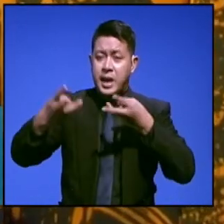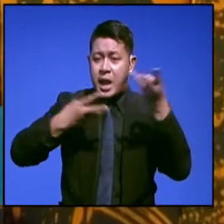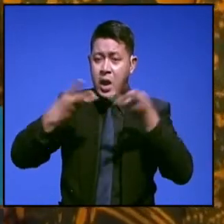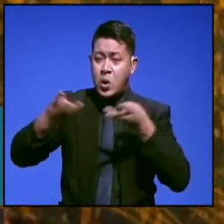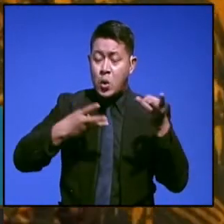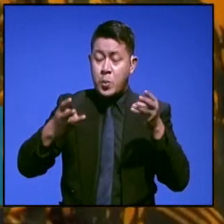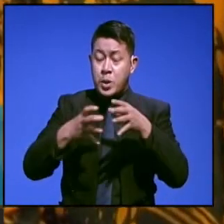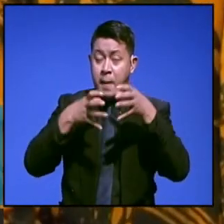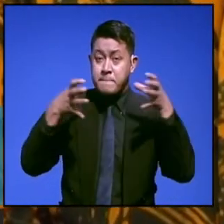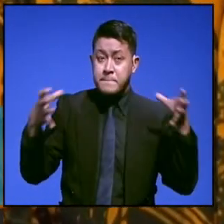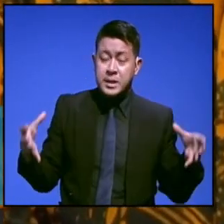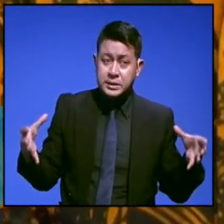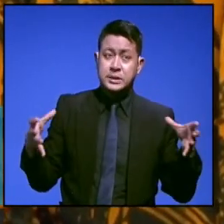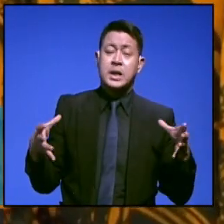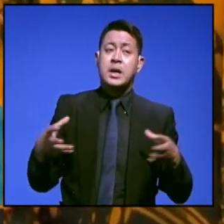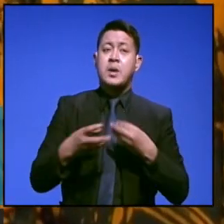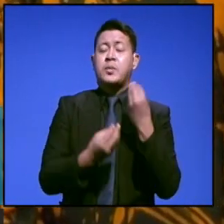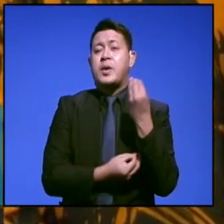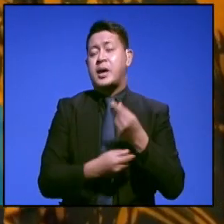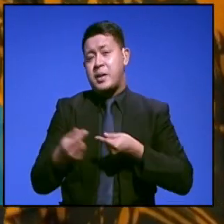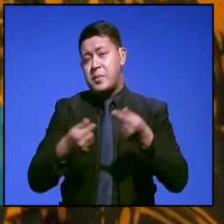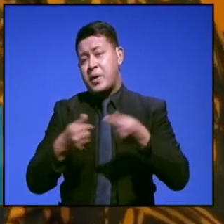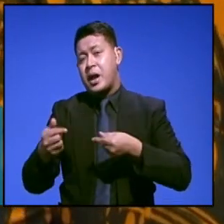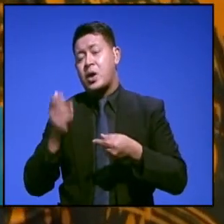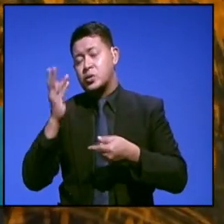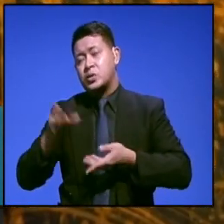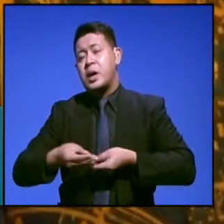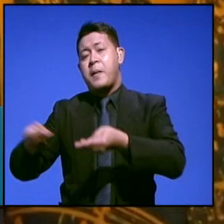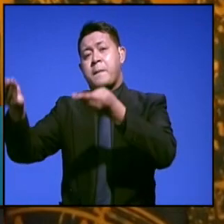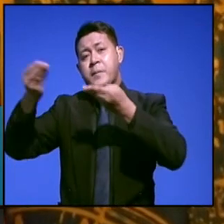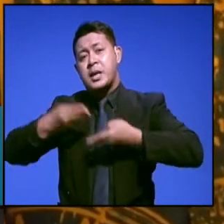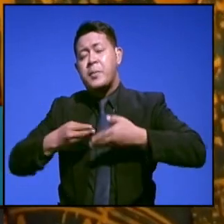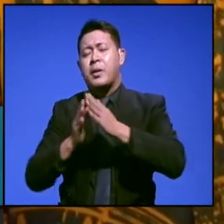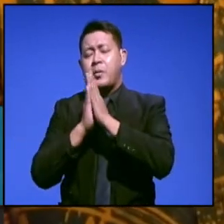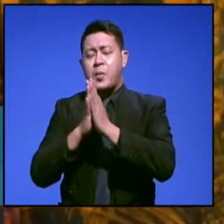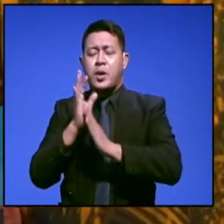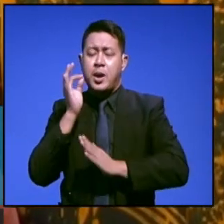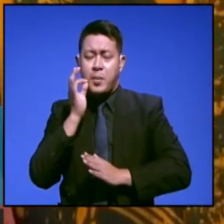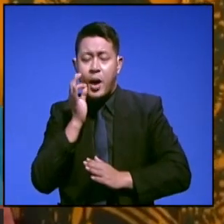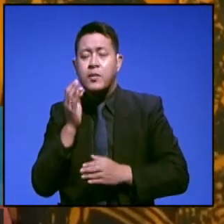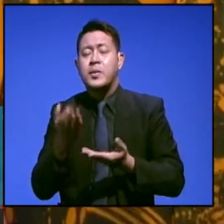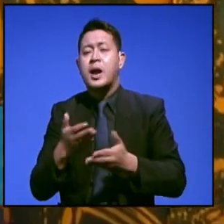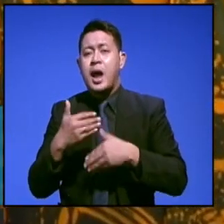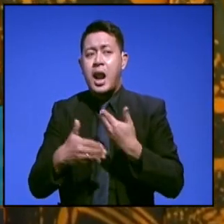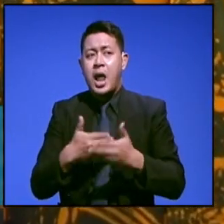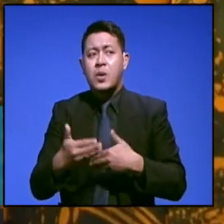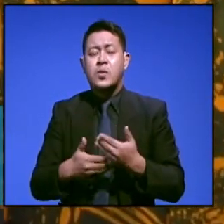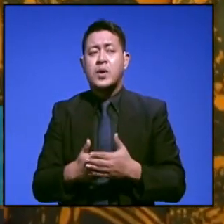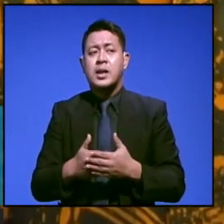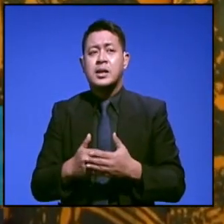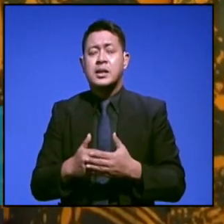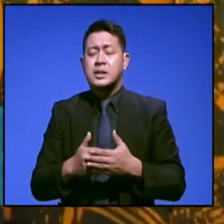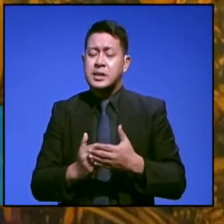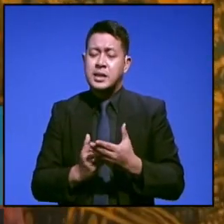cukup besar. Para perwakilan pedagang sudah menyampaikan permohonan maafnya. Mereka lakukan tidak